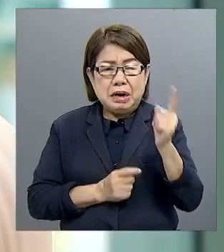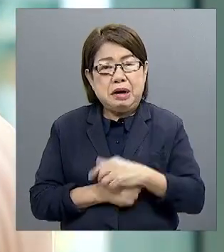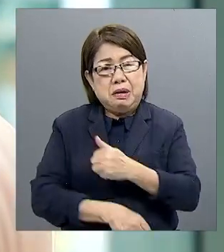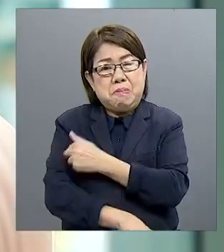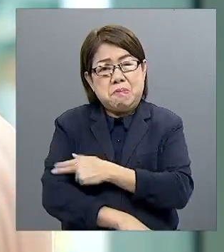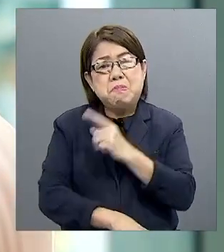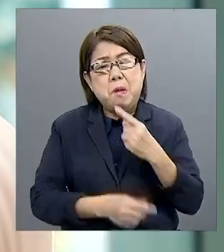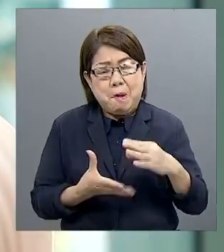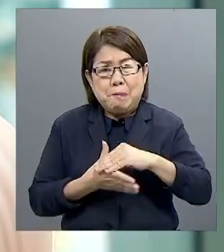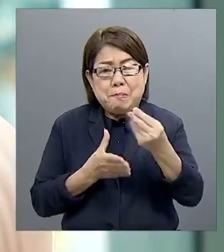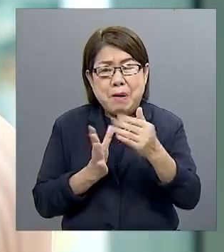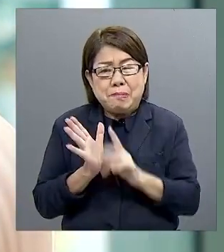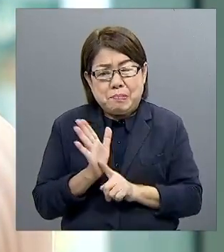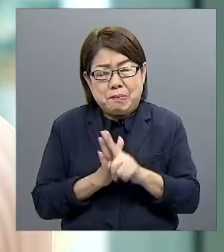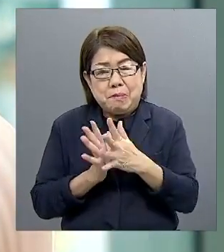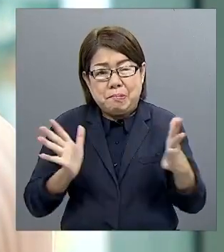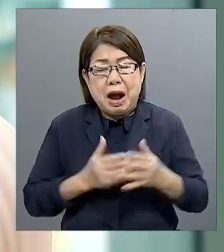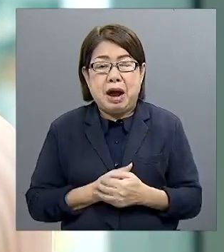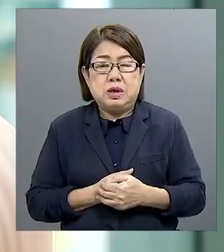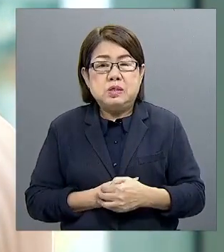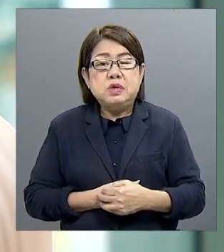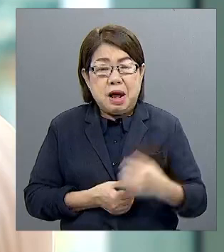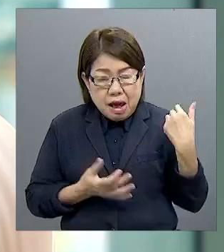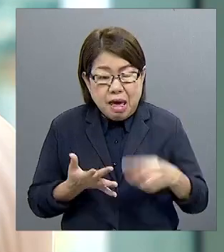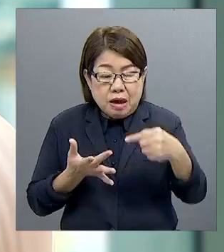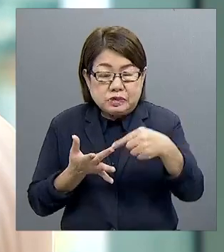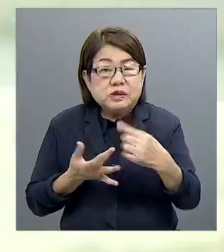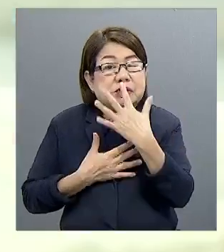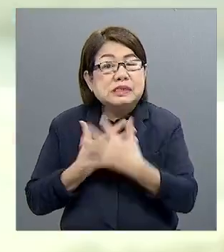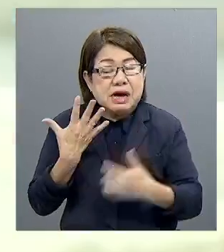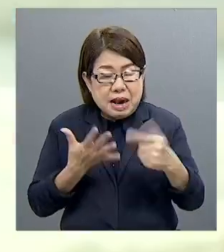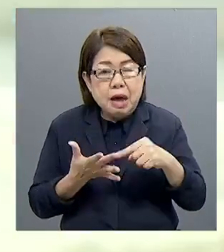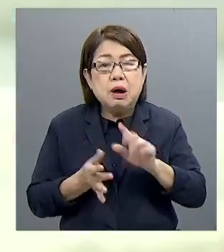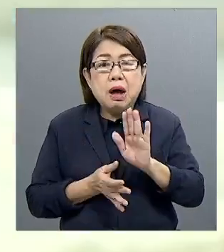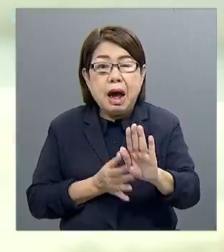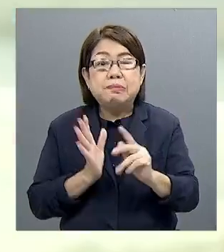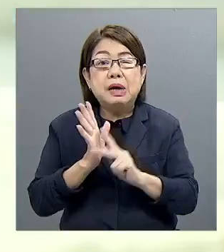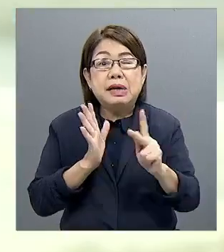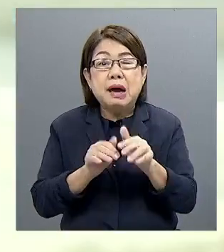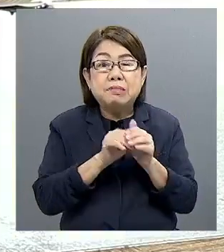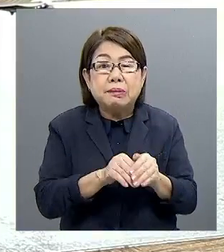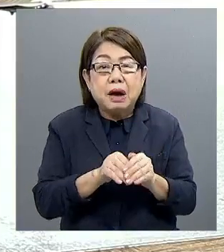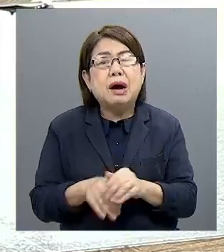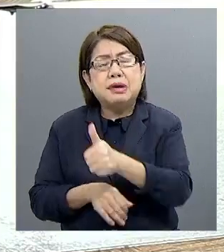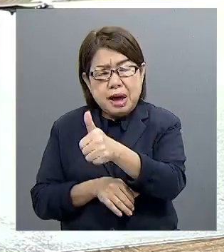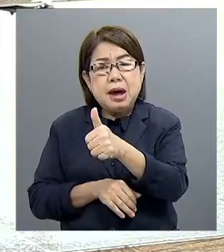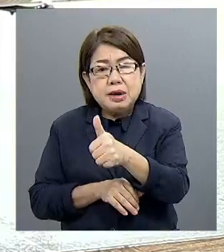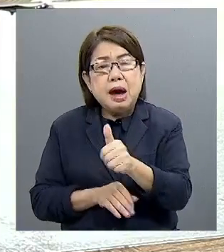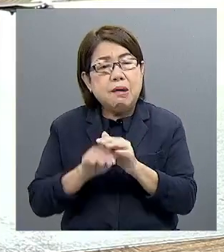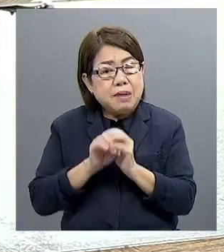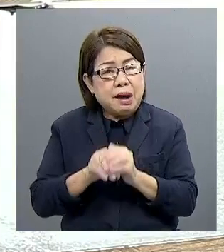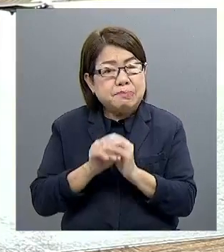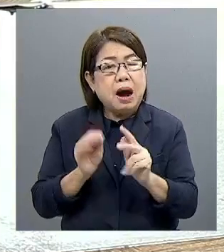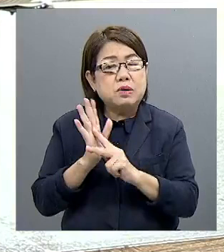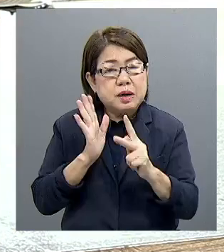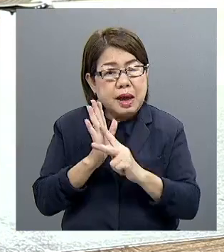าะเลือดมาห ้ ามกินแกงกะทิได้ครับจริงๆกินได้นะฮ ะ เพราะว่ามีเดียมเชนไตรกลีเซอไรด์หรือ MCT ในกะทิเนี่ยมันก็มาจากเนื้อมะ